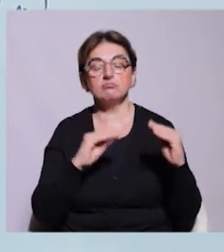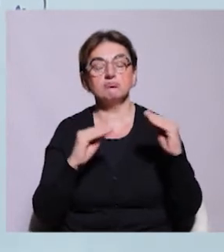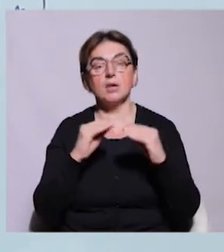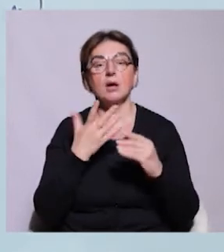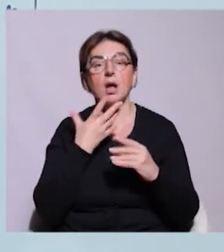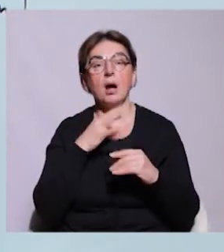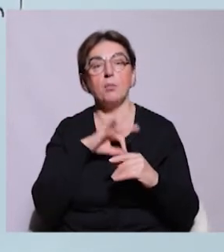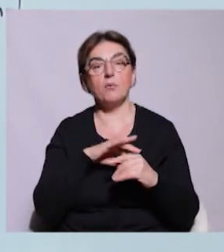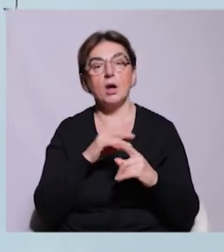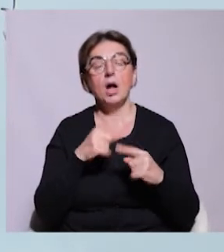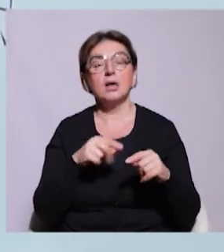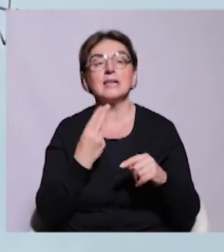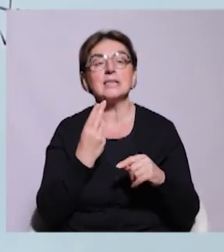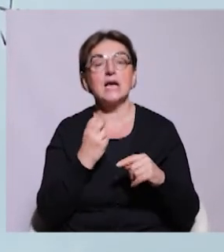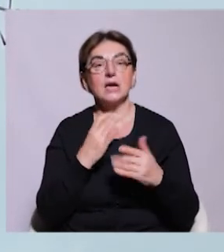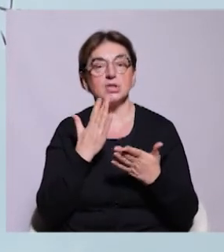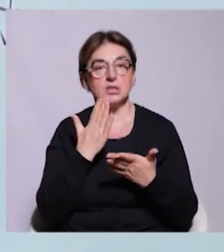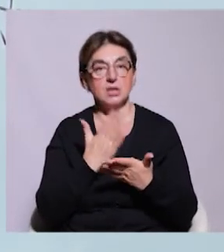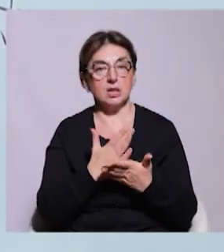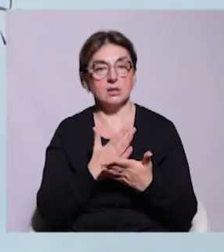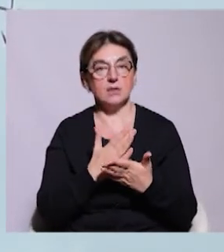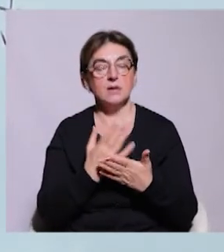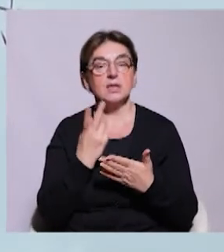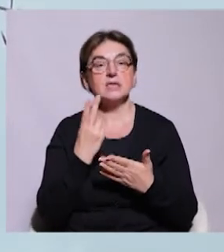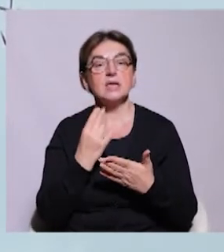სუვენირებად ვიყენებთ. ასევე მარმარილოს გარდა